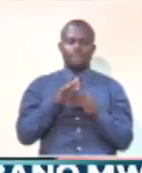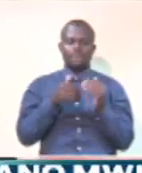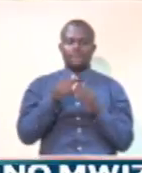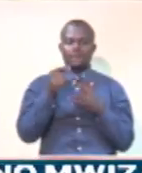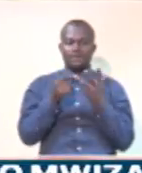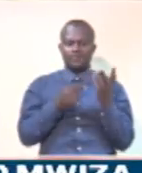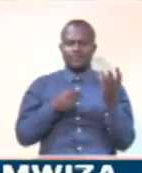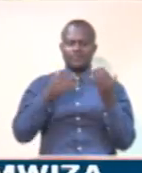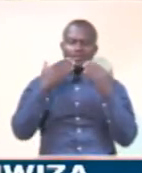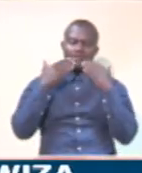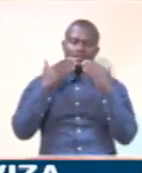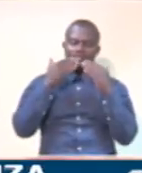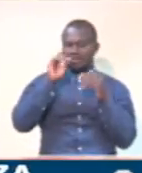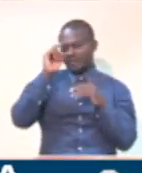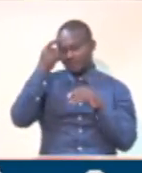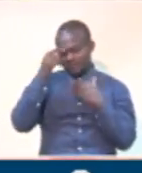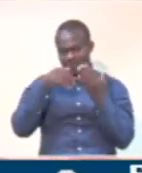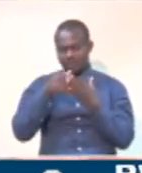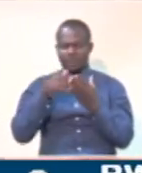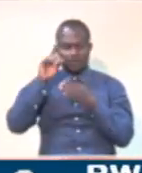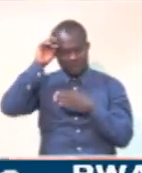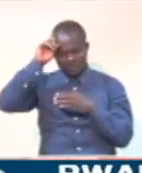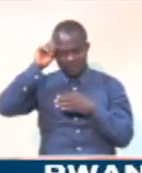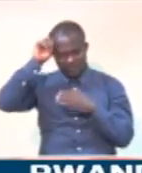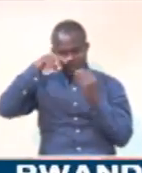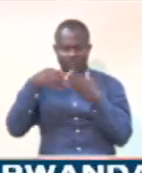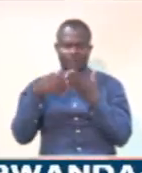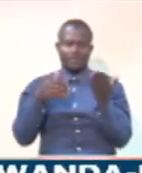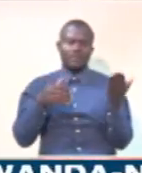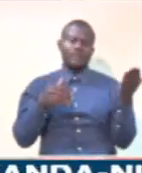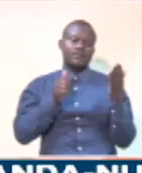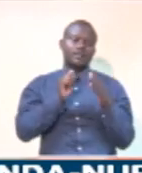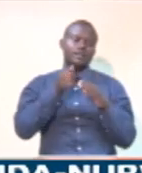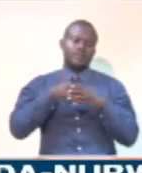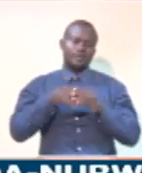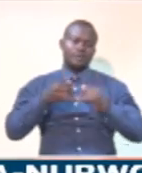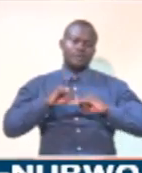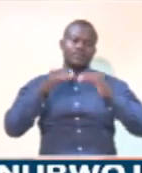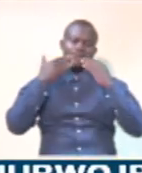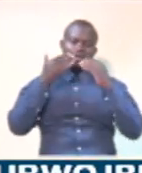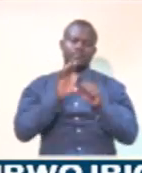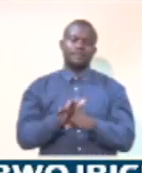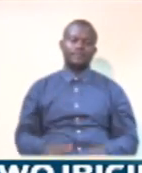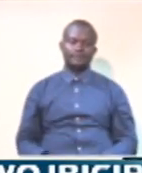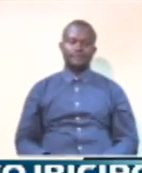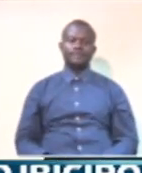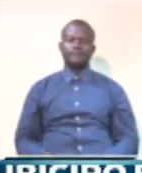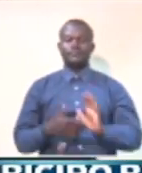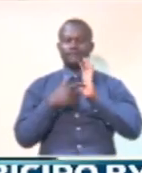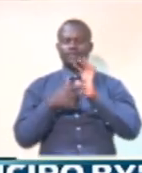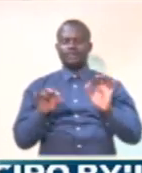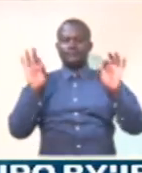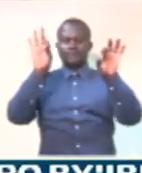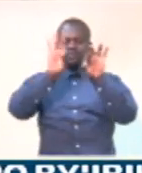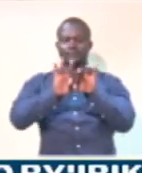ibintu byiza turashimira leta kuba yabitekereje ikabidushyira mu bikorwa, turayishimira. Byanyeretse